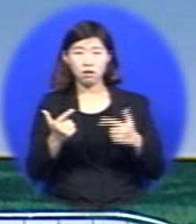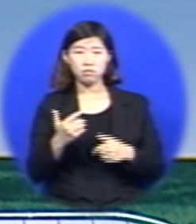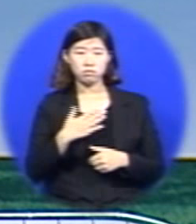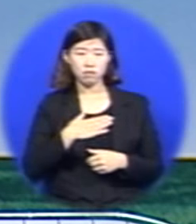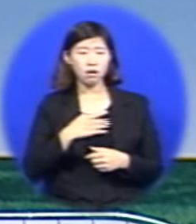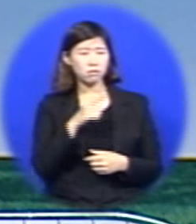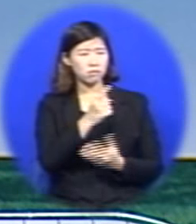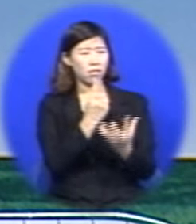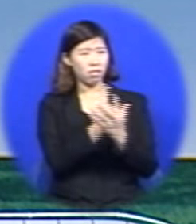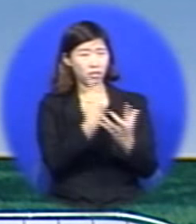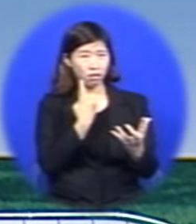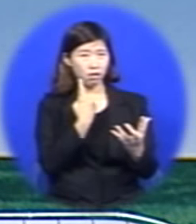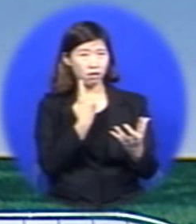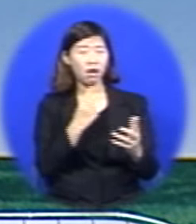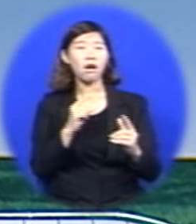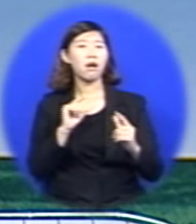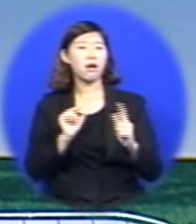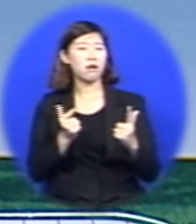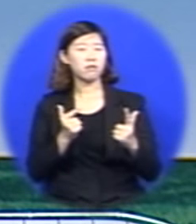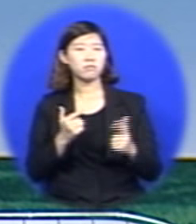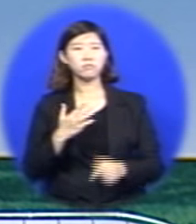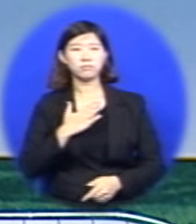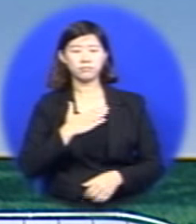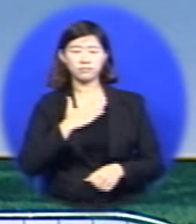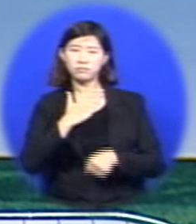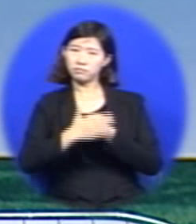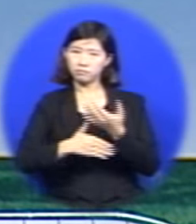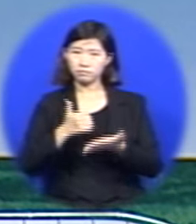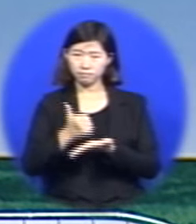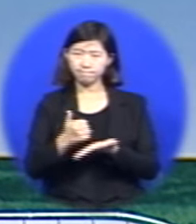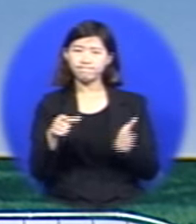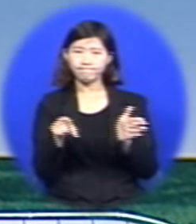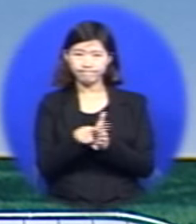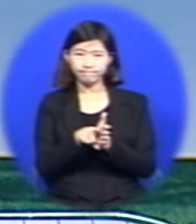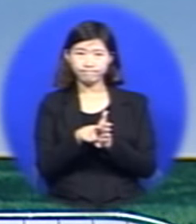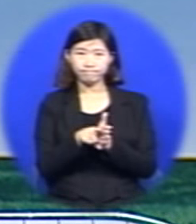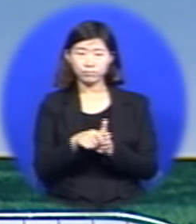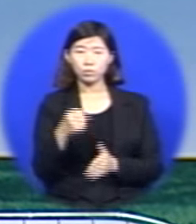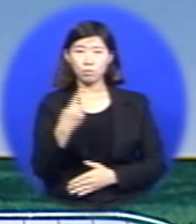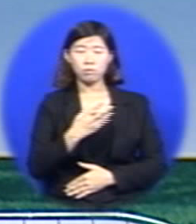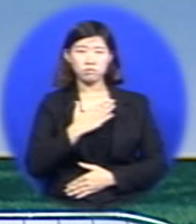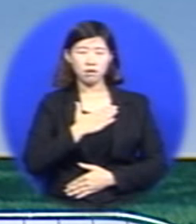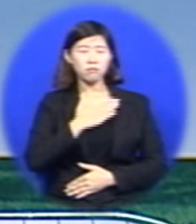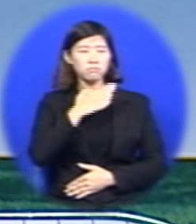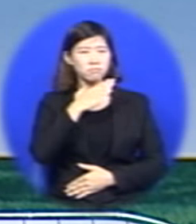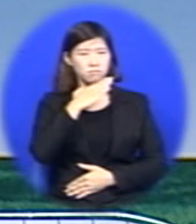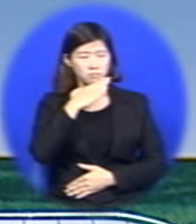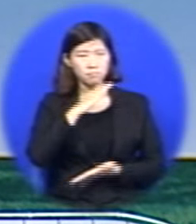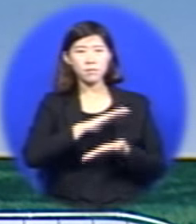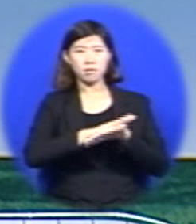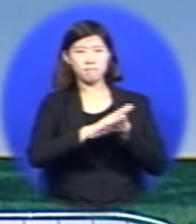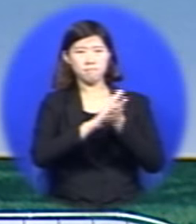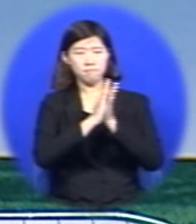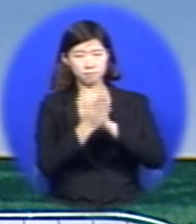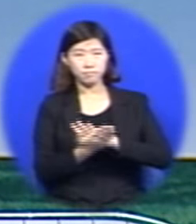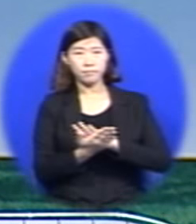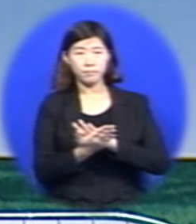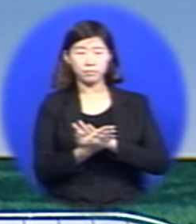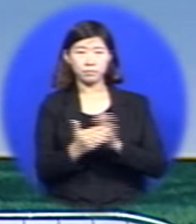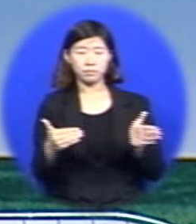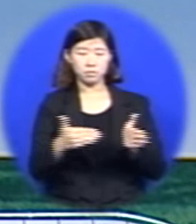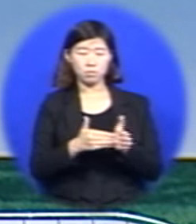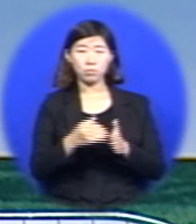아니라 나는 하나님을 믿었고 그리고 나는 정말 거듭났고 그리고 나는